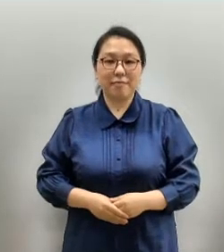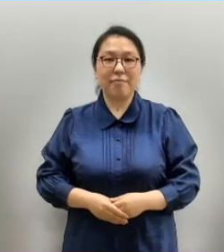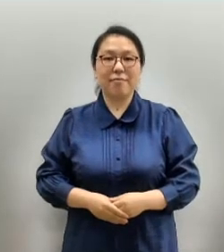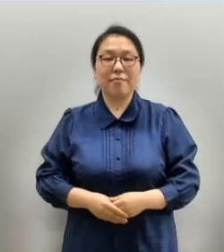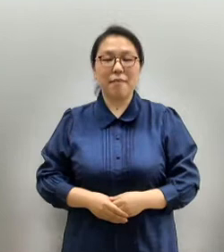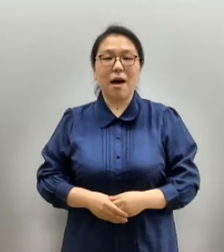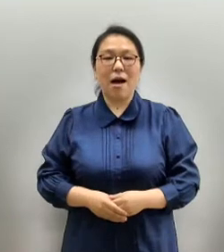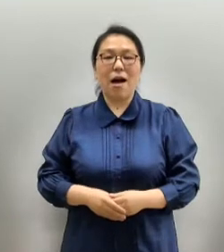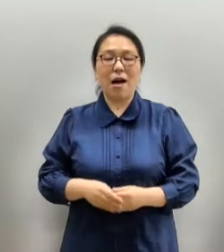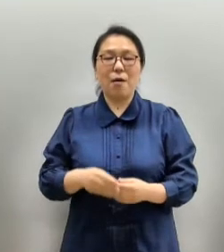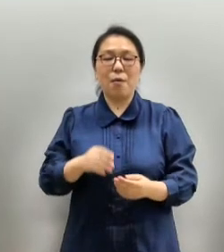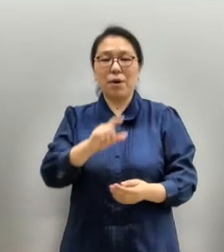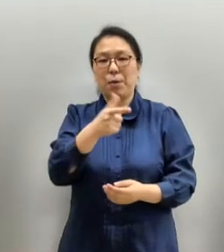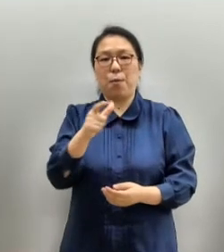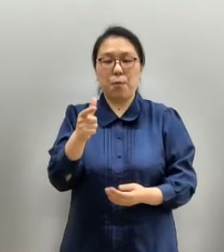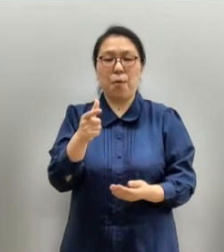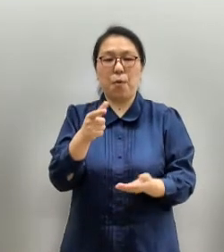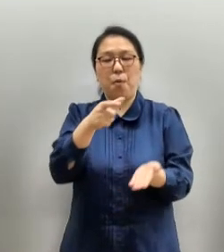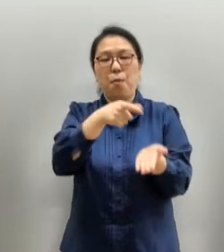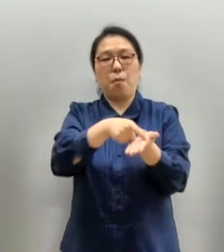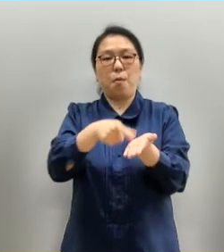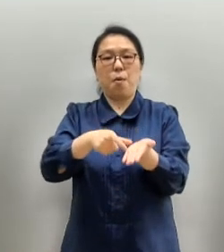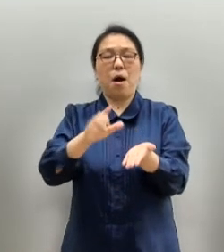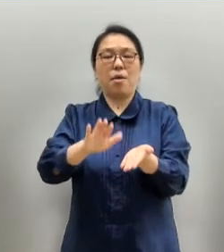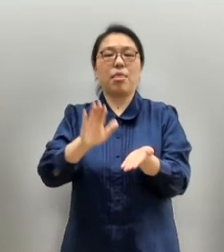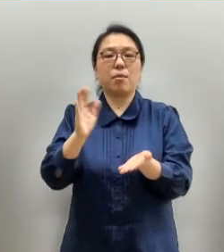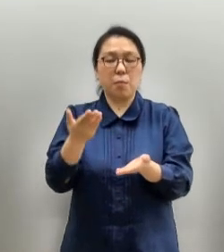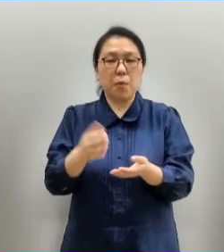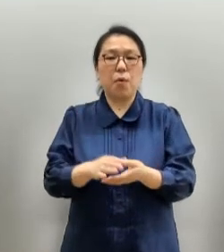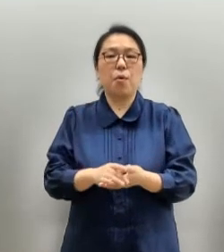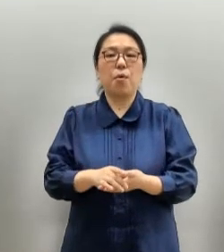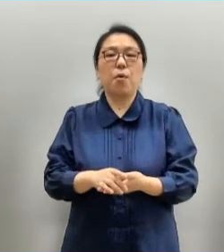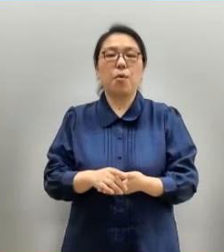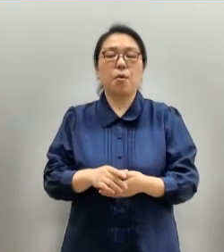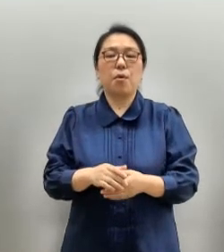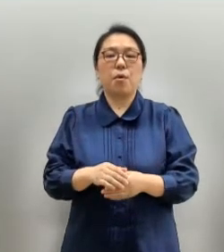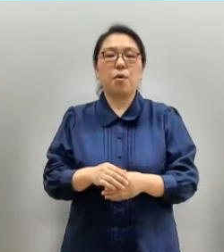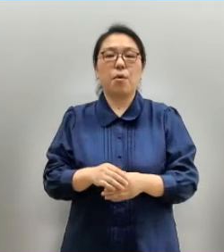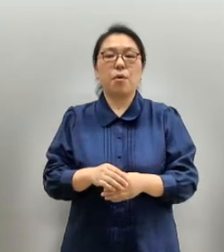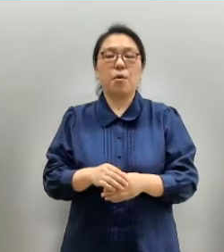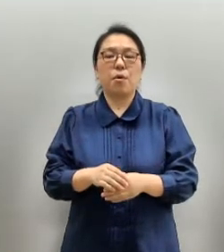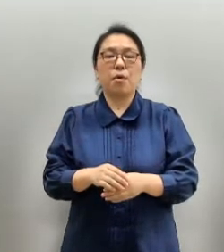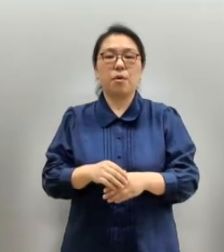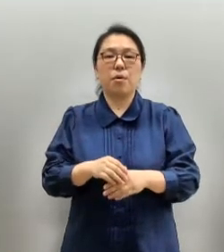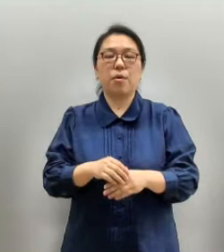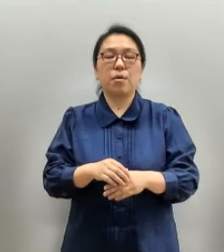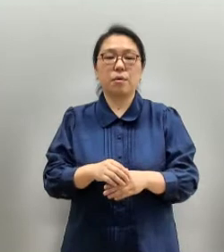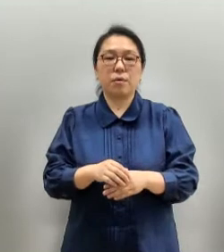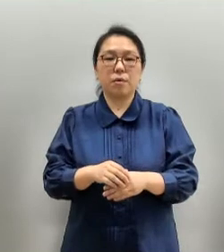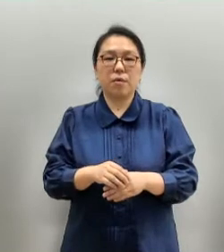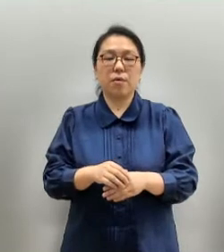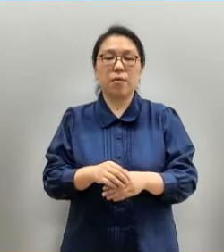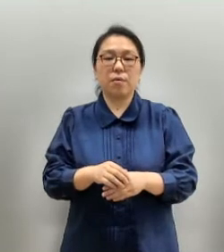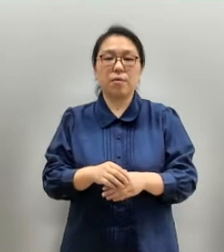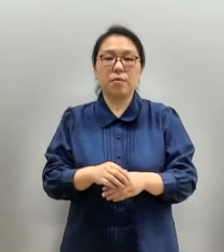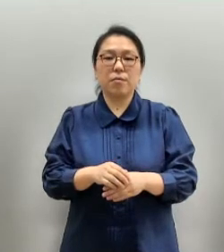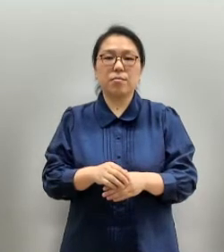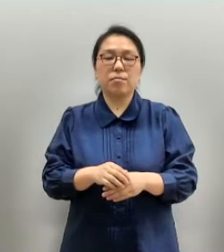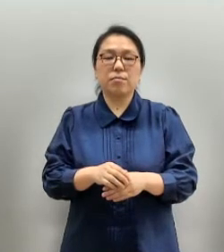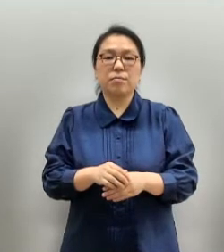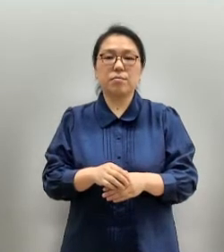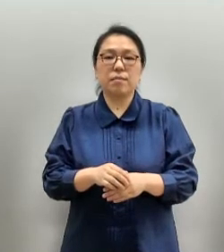て、あるんですけども、まあ、またその特に2の部分でその